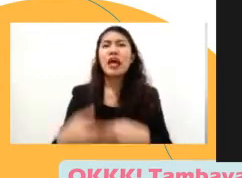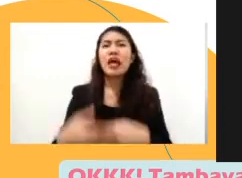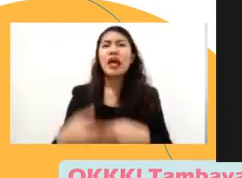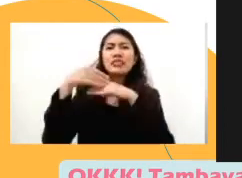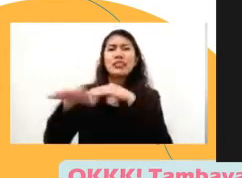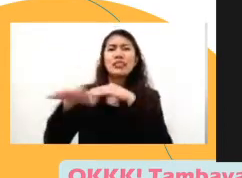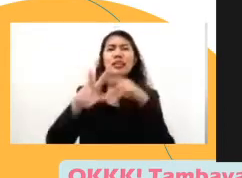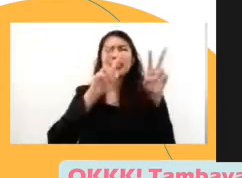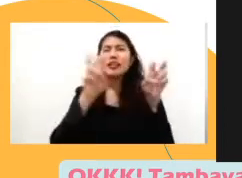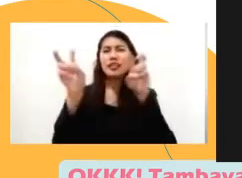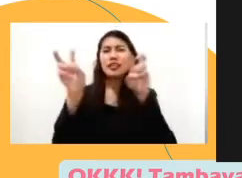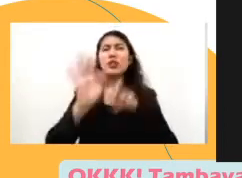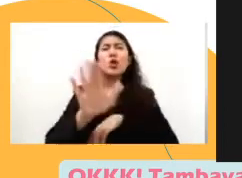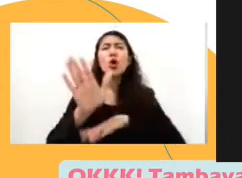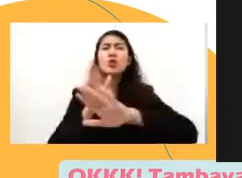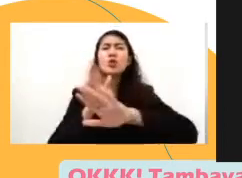titles